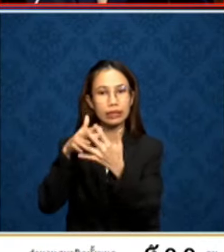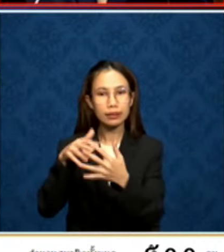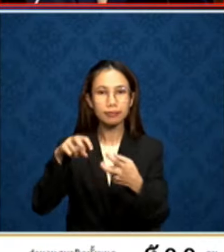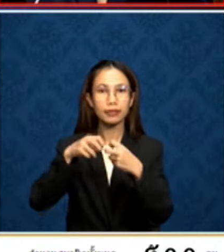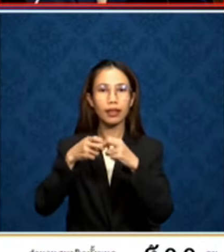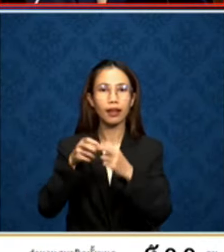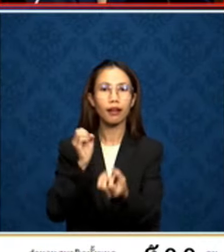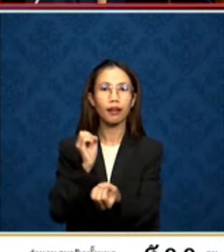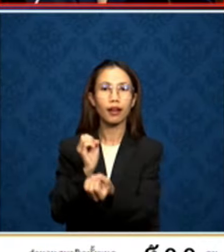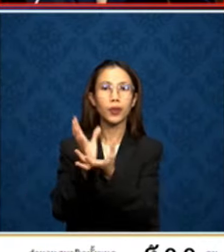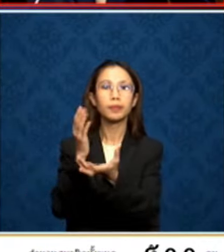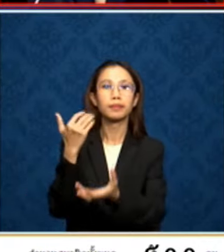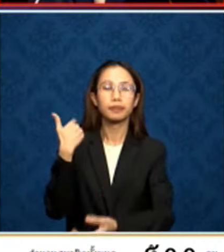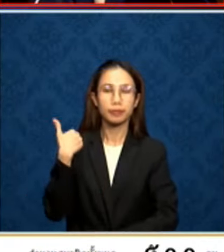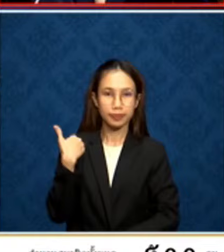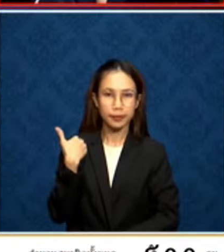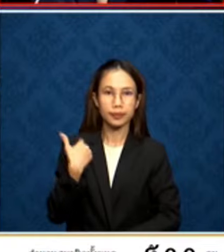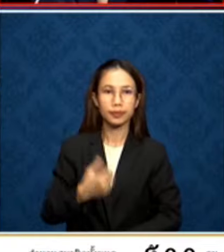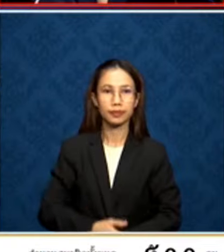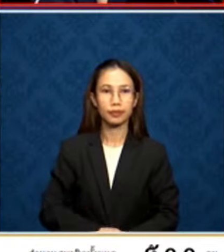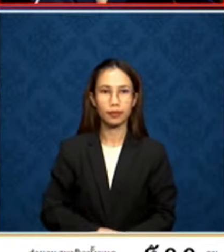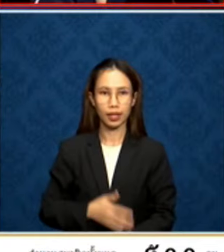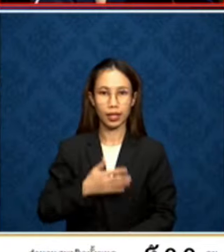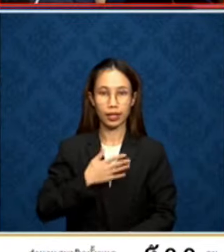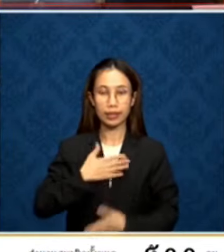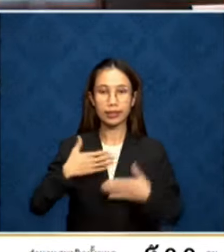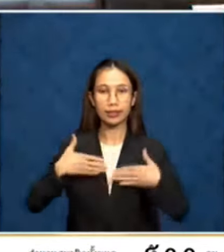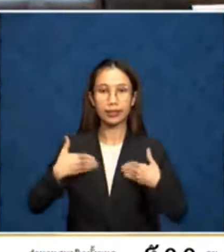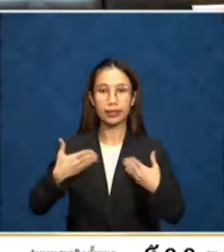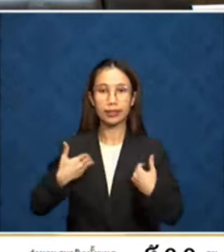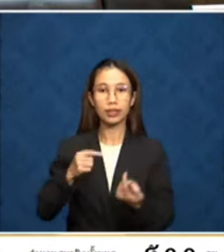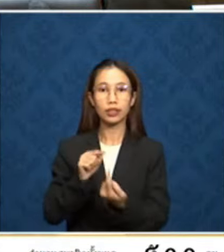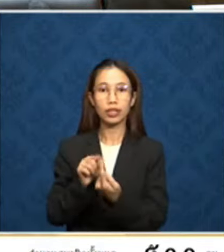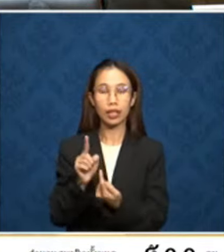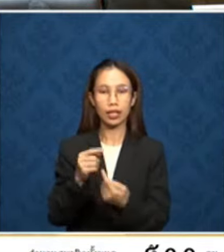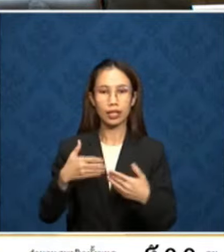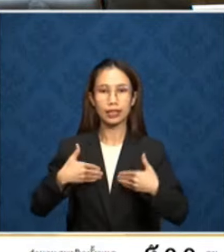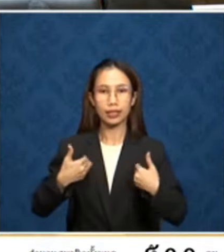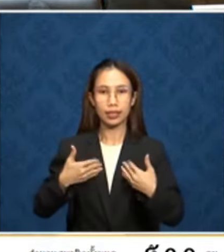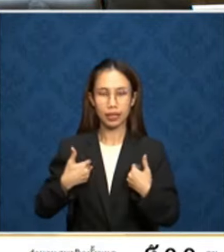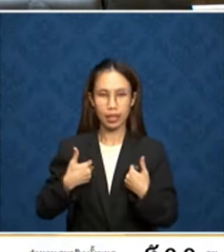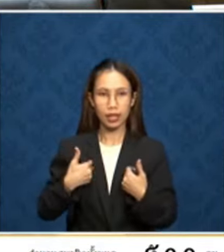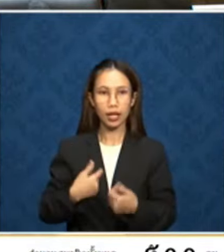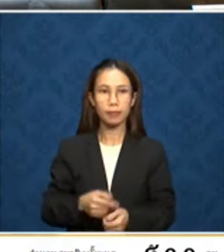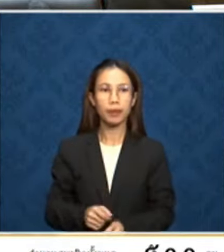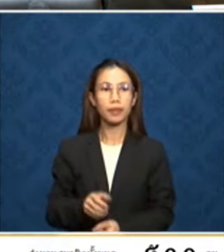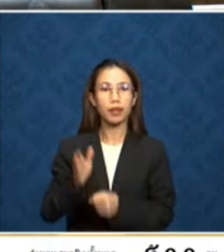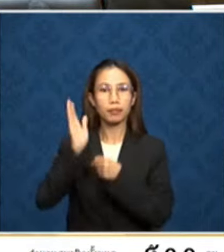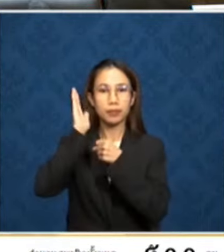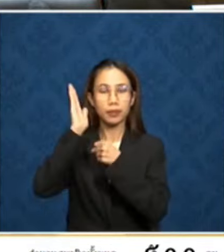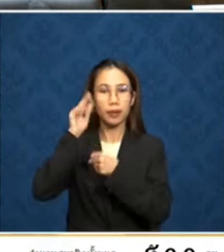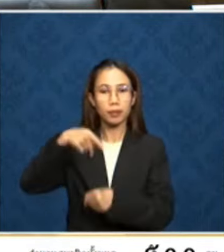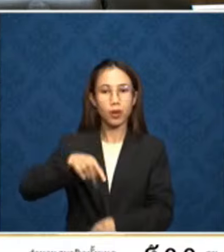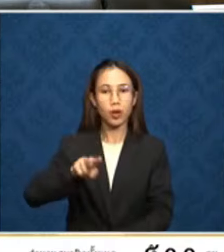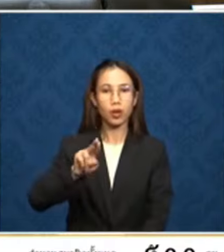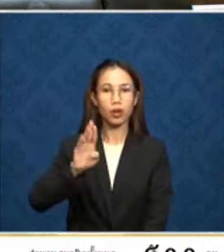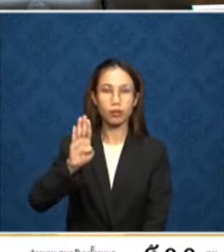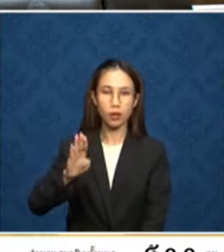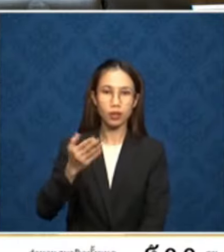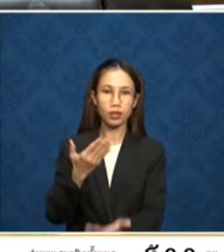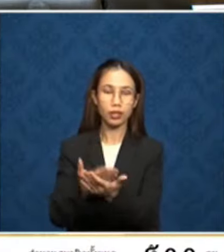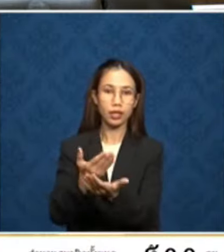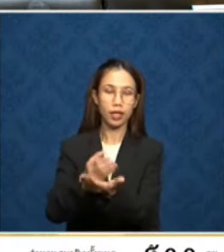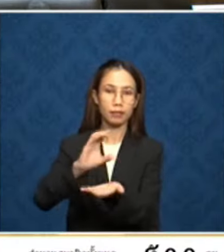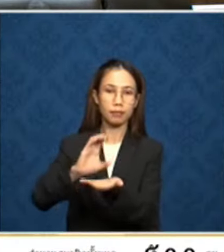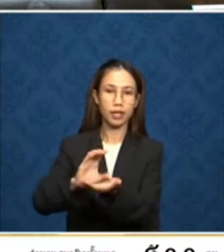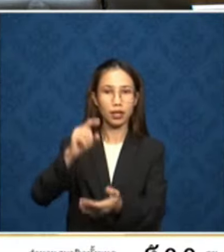ด้วยท่านประธานคะดิฉันดีใจมากนะคะที่ได้รับฟังคำแถลงพระราชบัญญัติงบประมาณรายจ่ายโดยท่าน